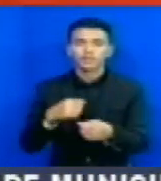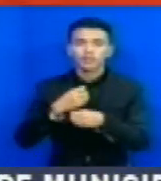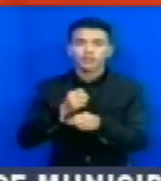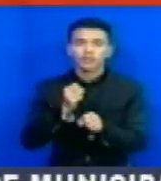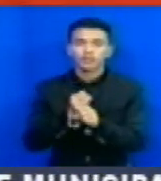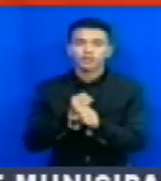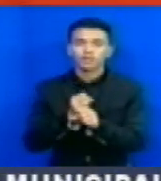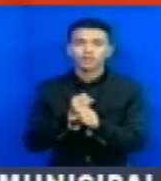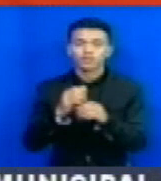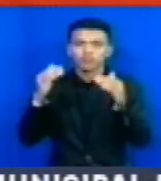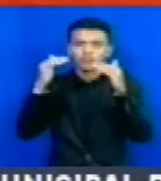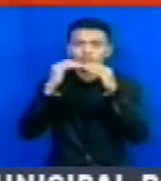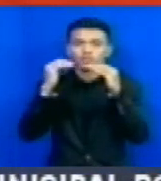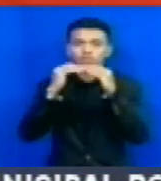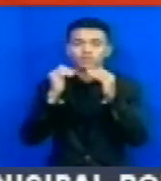retir.